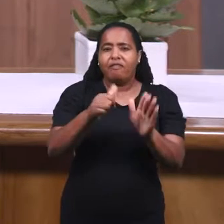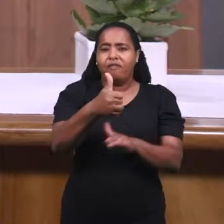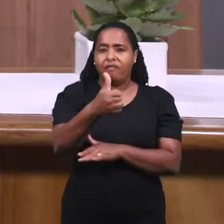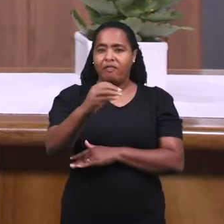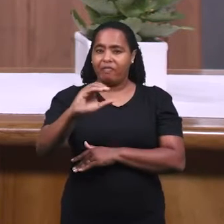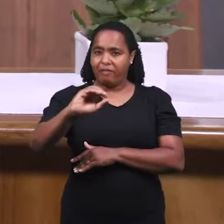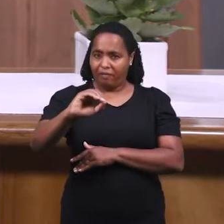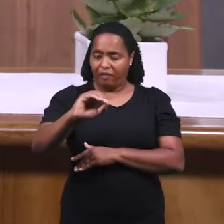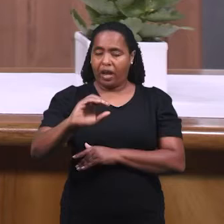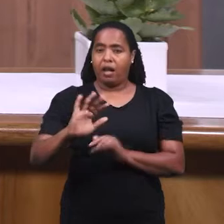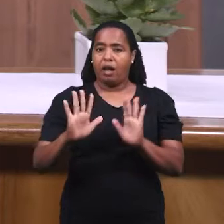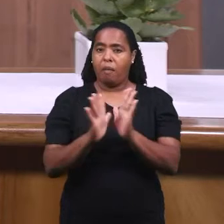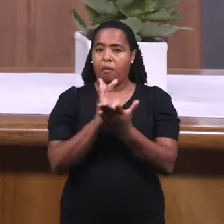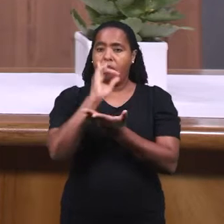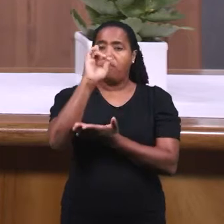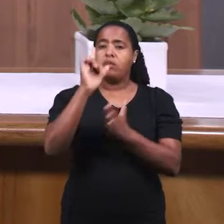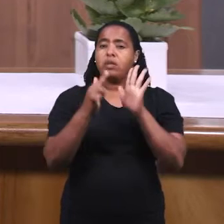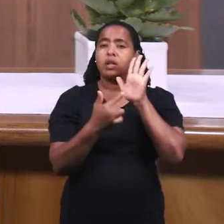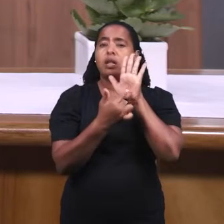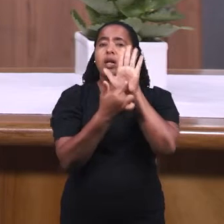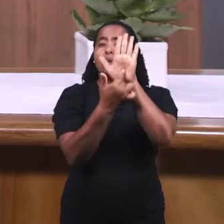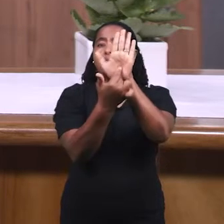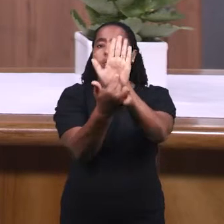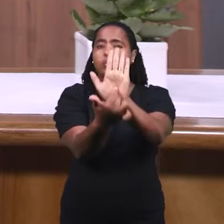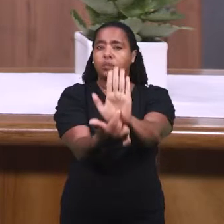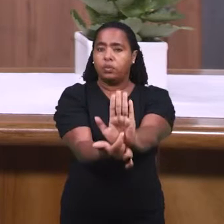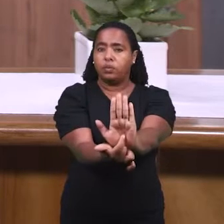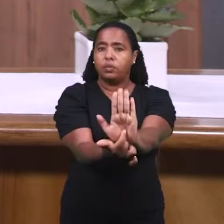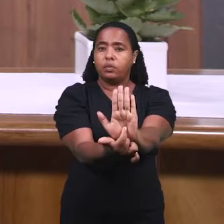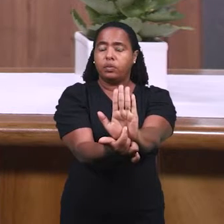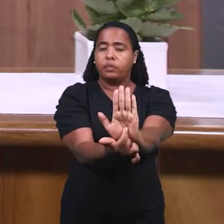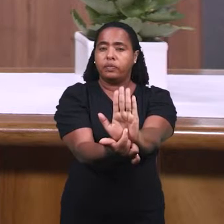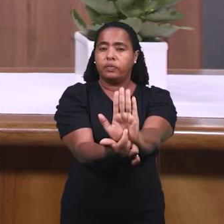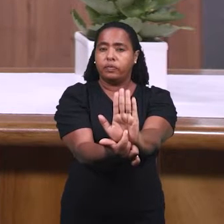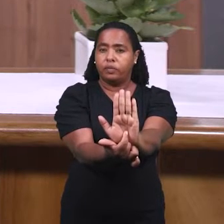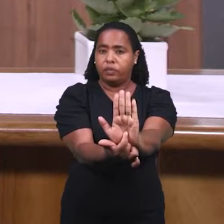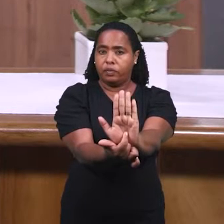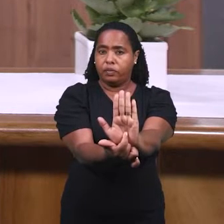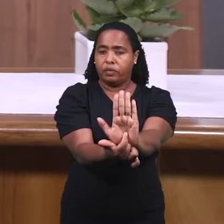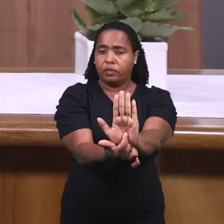стих. Так говорит нам Слово Божье.